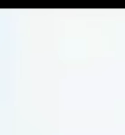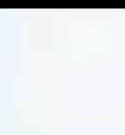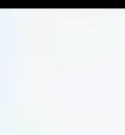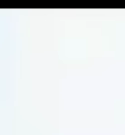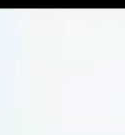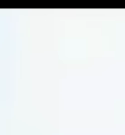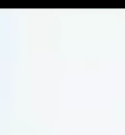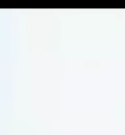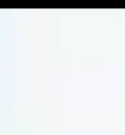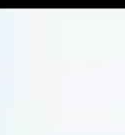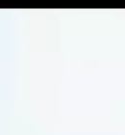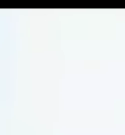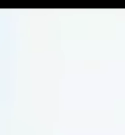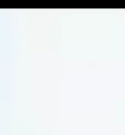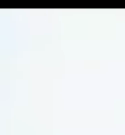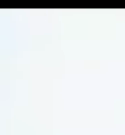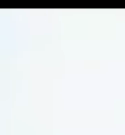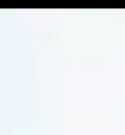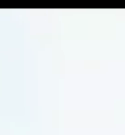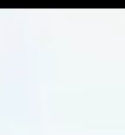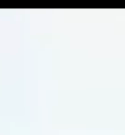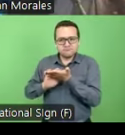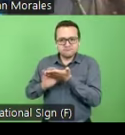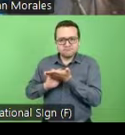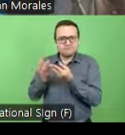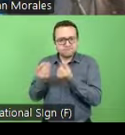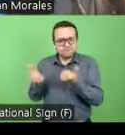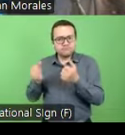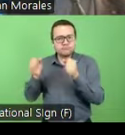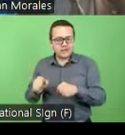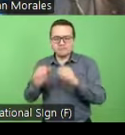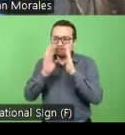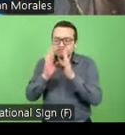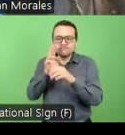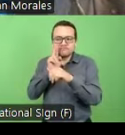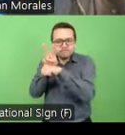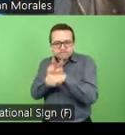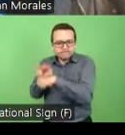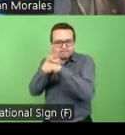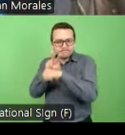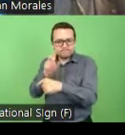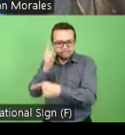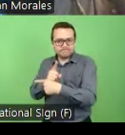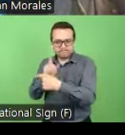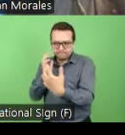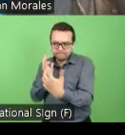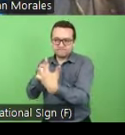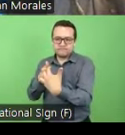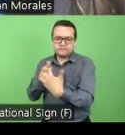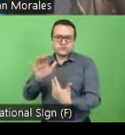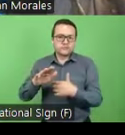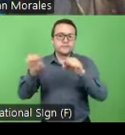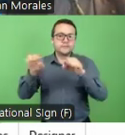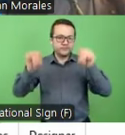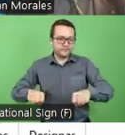barrières financières d'accès à la santé et la relevance pour arriver à un contrôle efficace ou un suivi